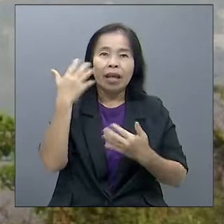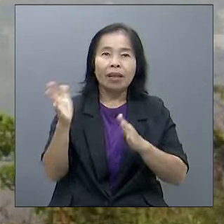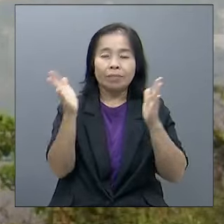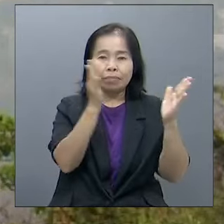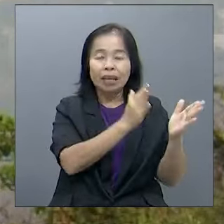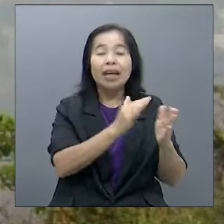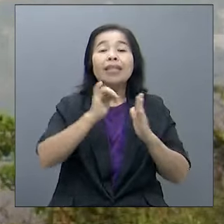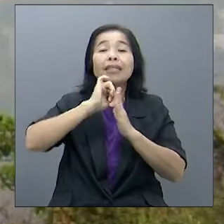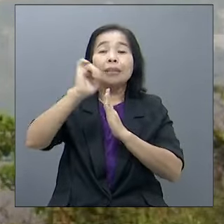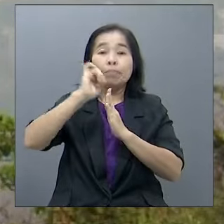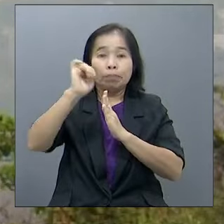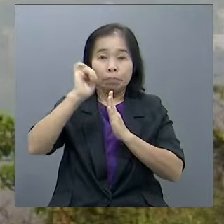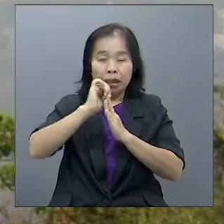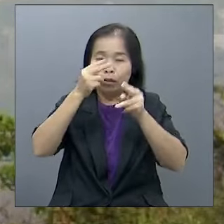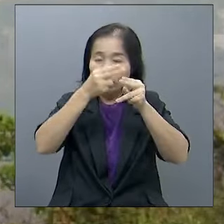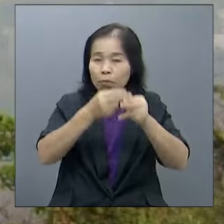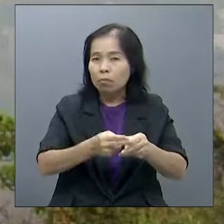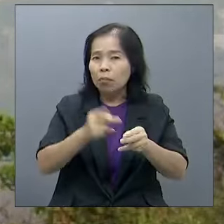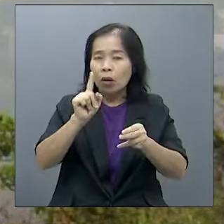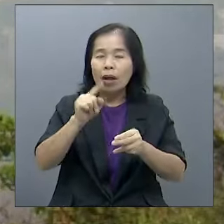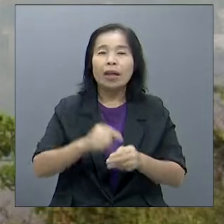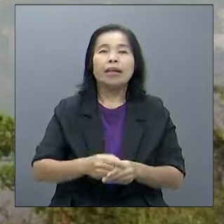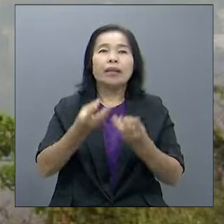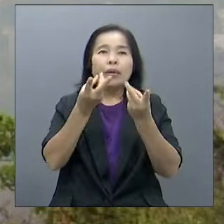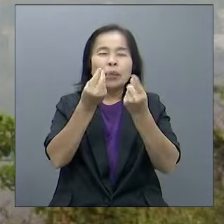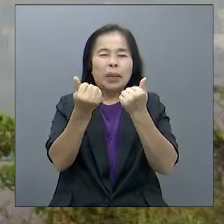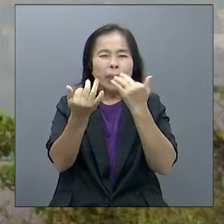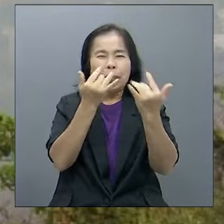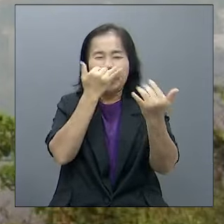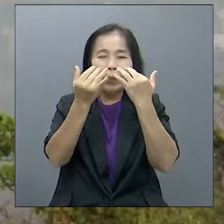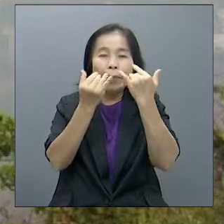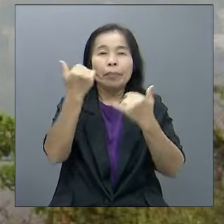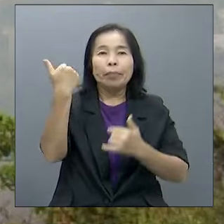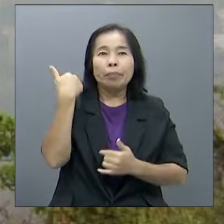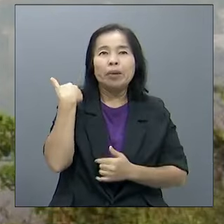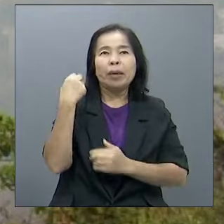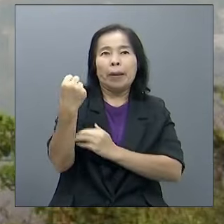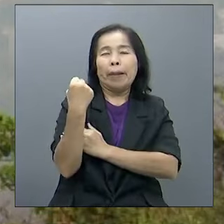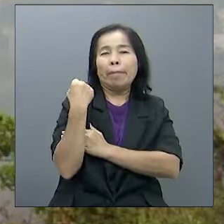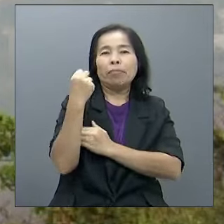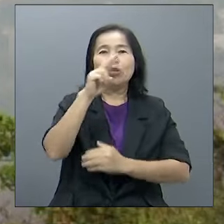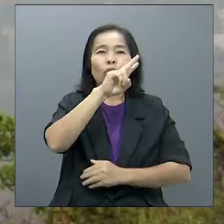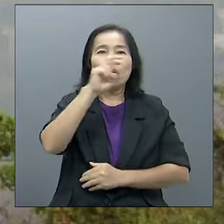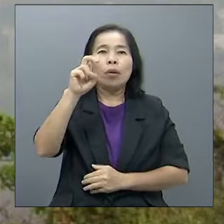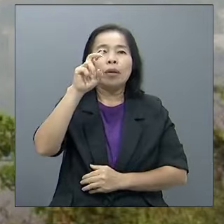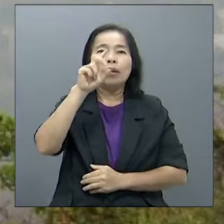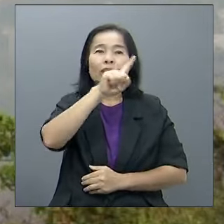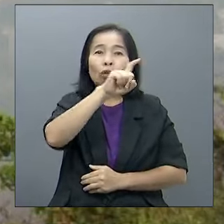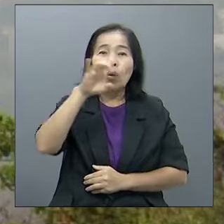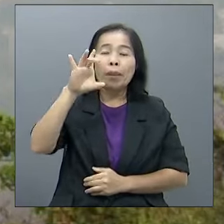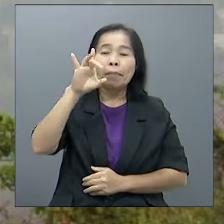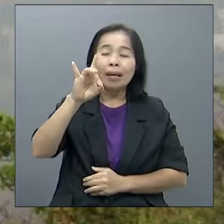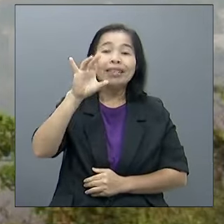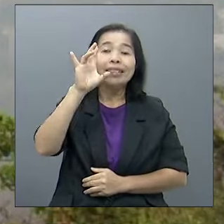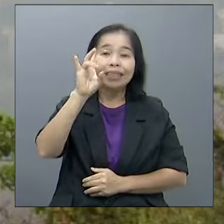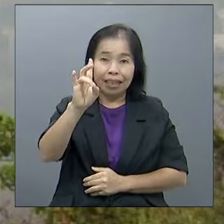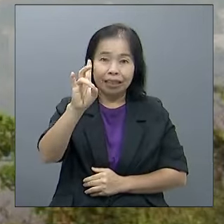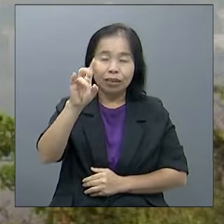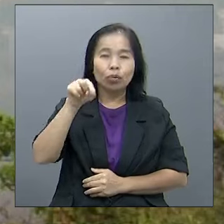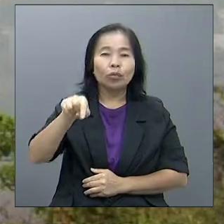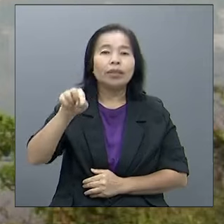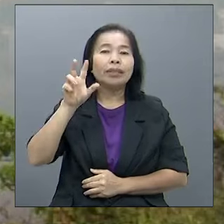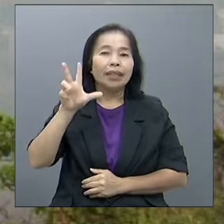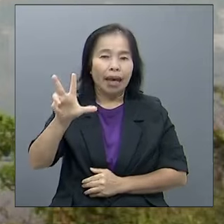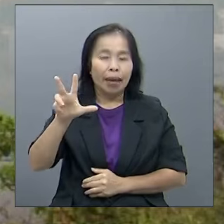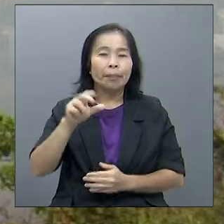เชียงใหม่เราจะพบว่า PM 2.5มีความเข้มข้นถึง1873ไมโครกรัมต่อลกทุบาทเมต